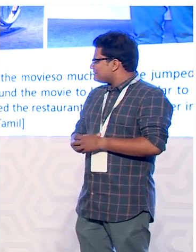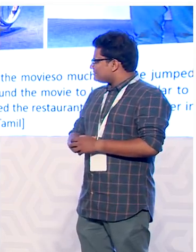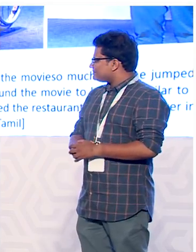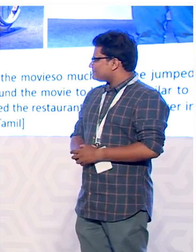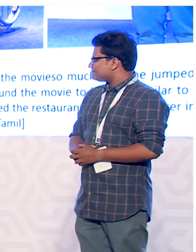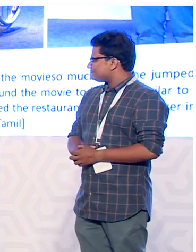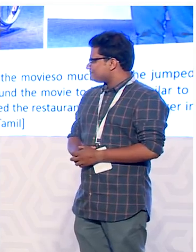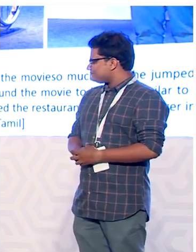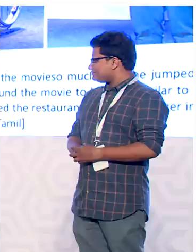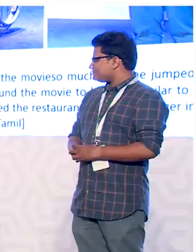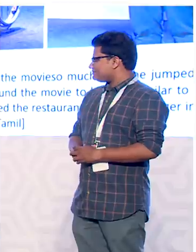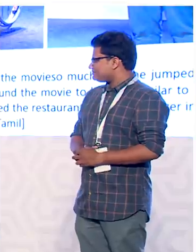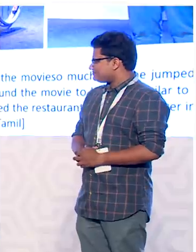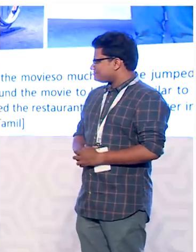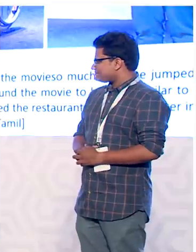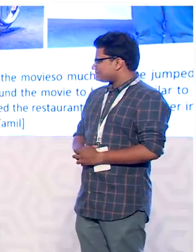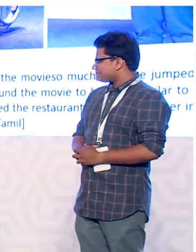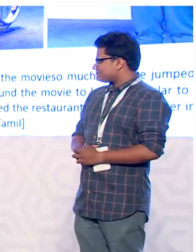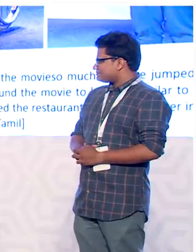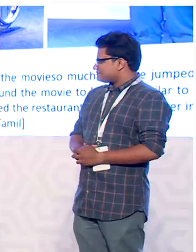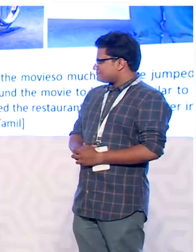சீரகடிக்கும் ஆசை